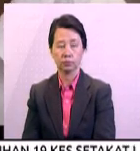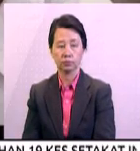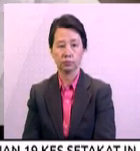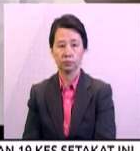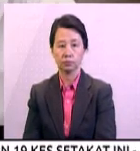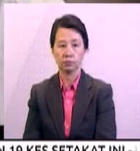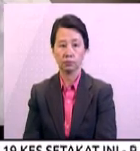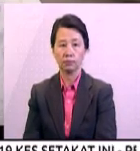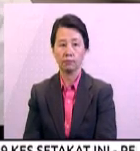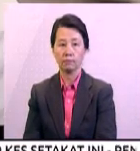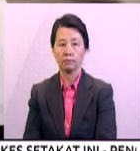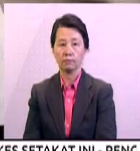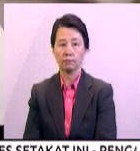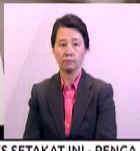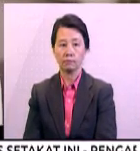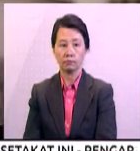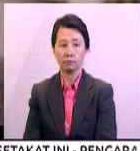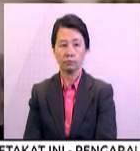Bagaimana lagi